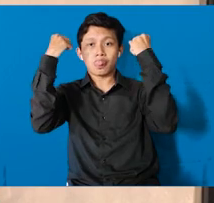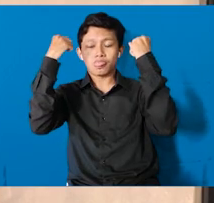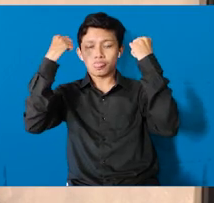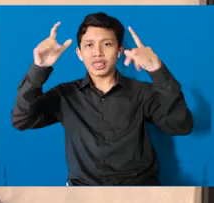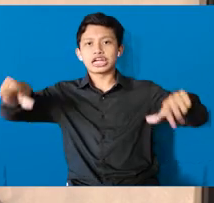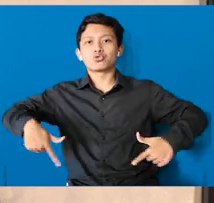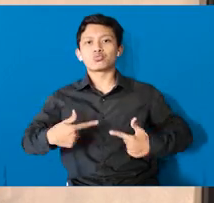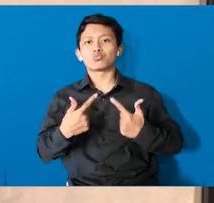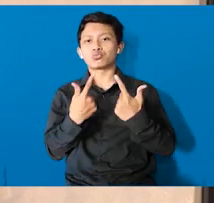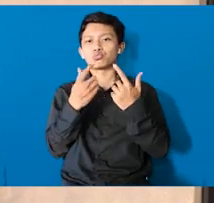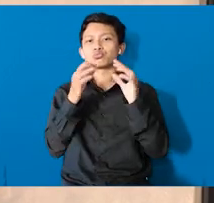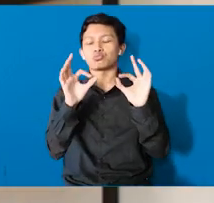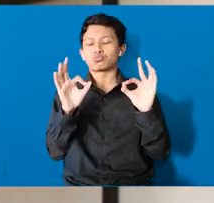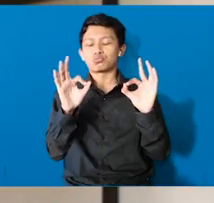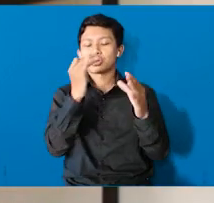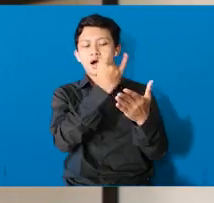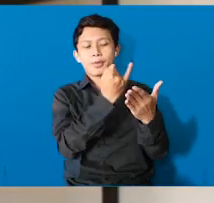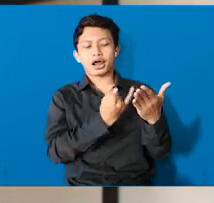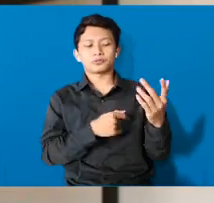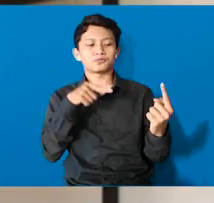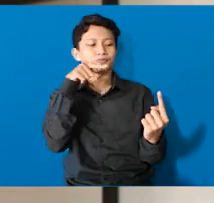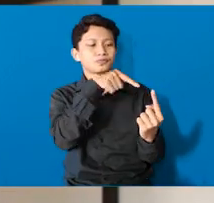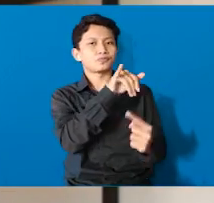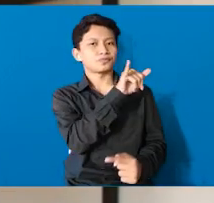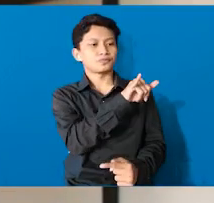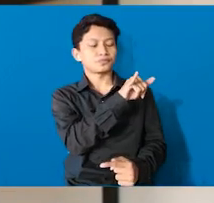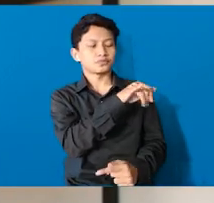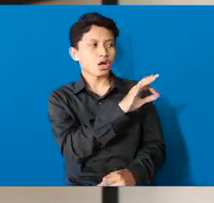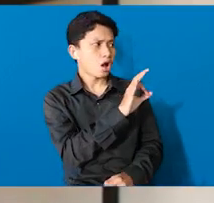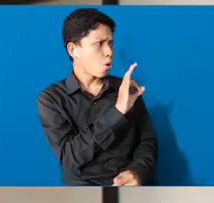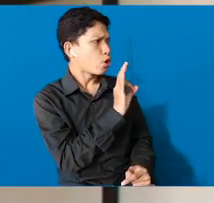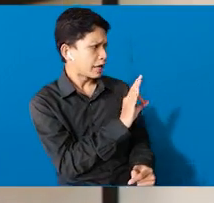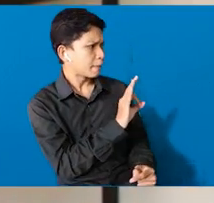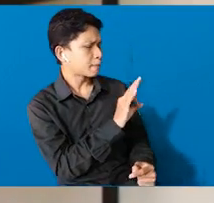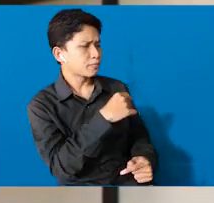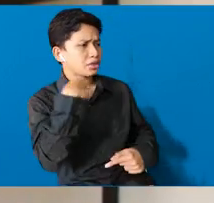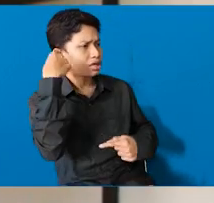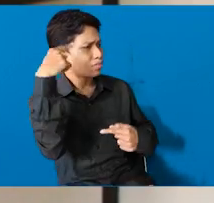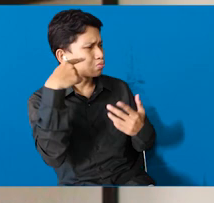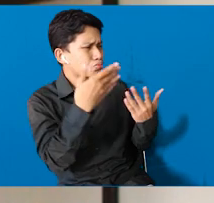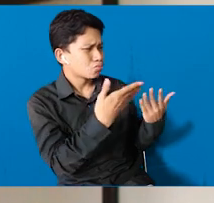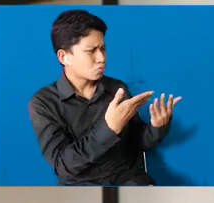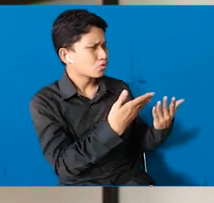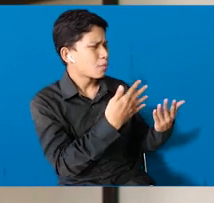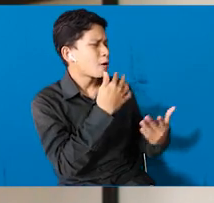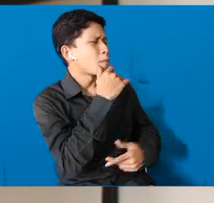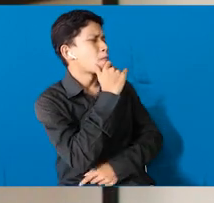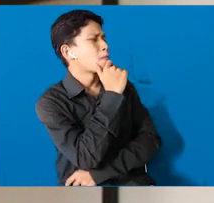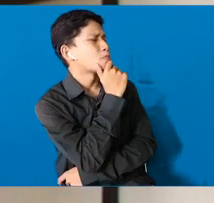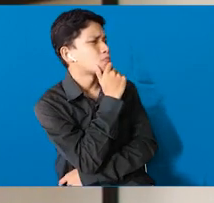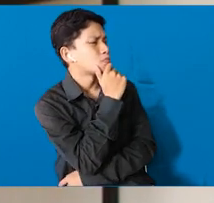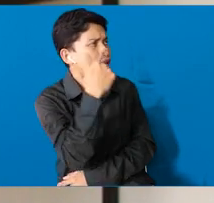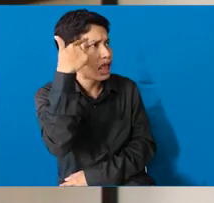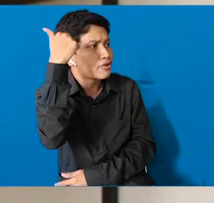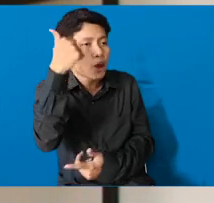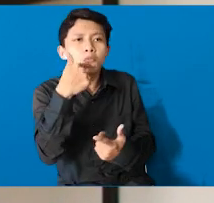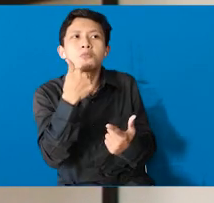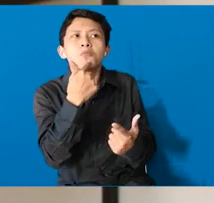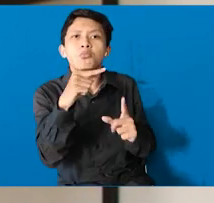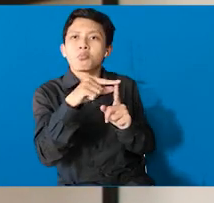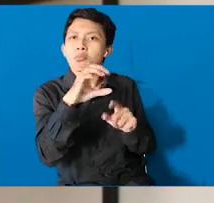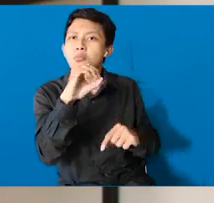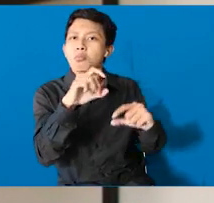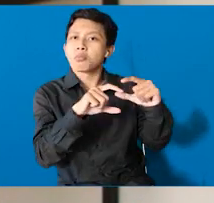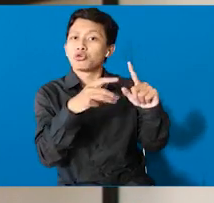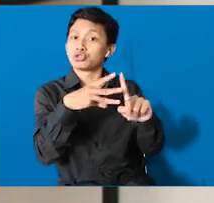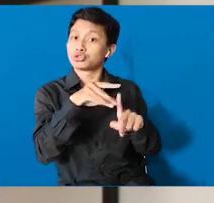kedepannya. Mungkin itu gambar yang pertama. Oke, Ibu, sebetulnya ide tentang POSBINDU ini sejak kapan Ibu, untuk